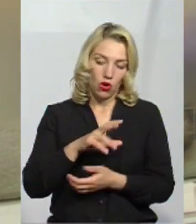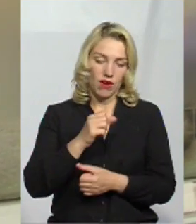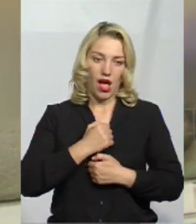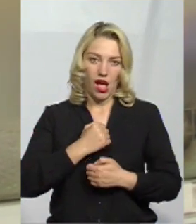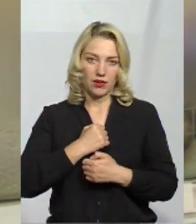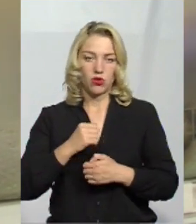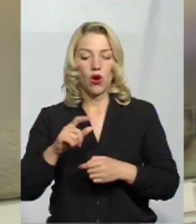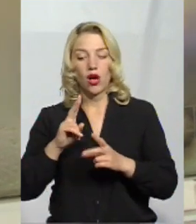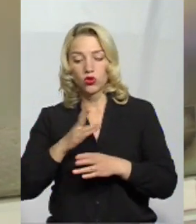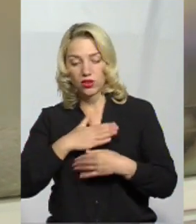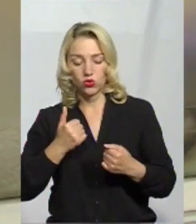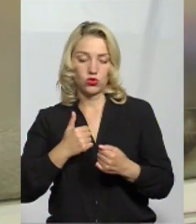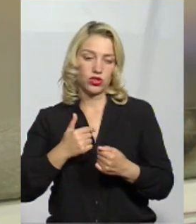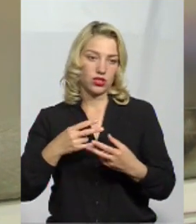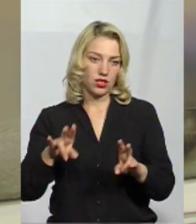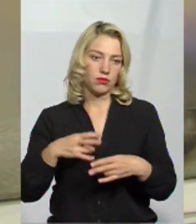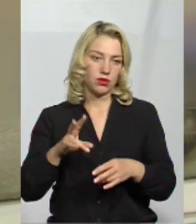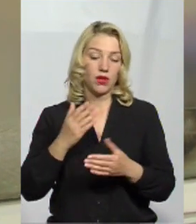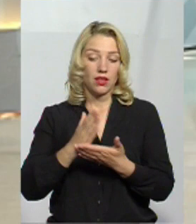хоче, щоб не йшли, тому що є діти різні.